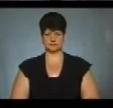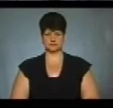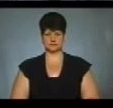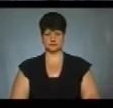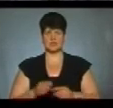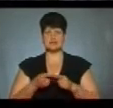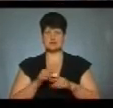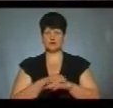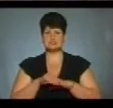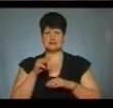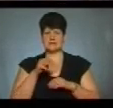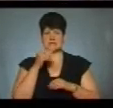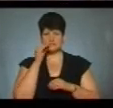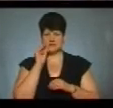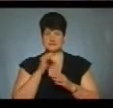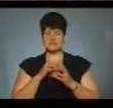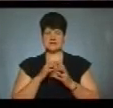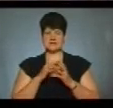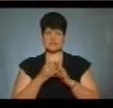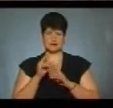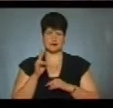Це вулиця Тараса Шевченка в селі Красіїв.